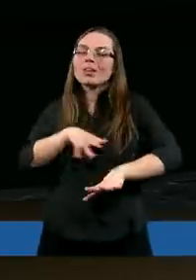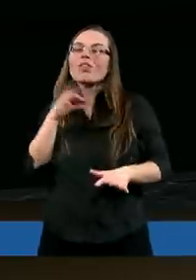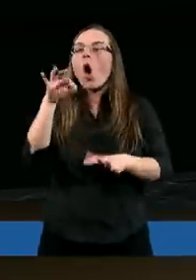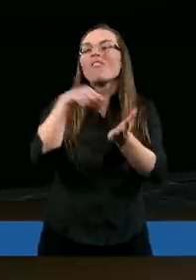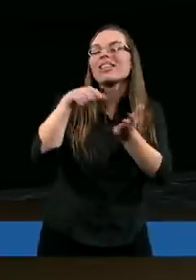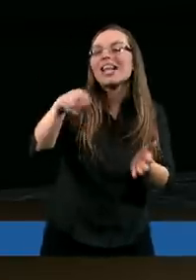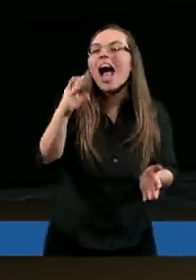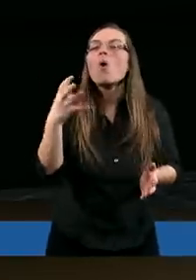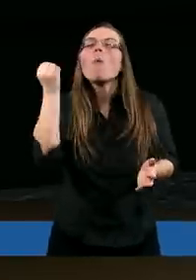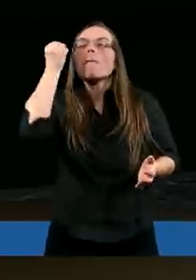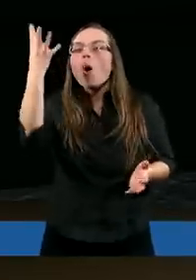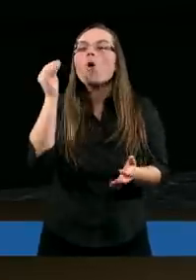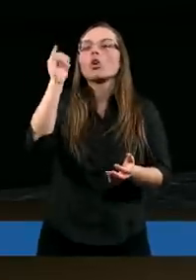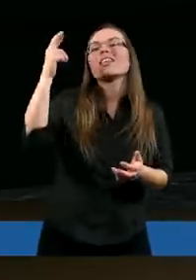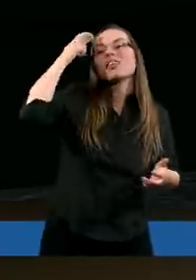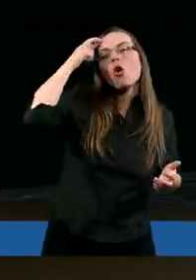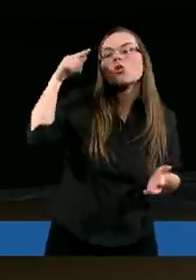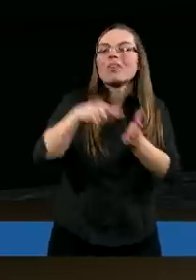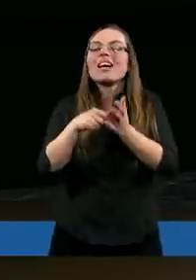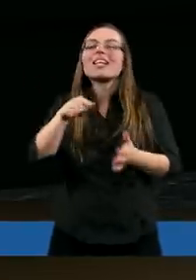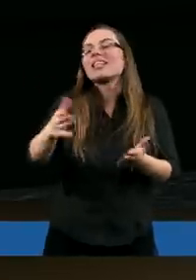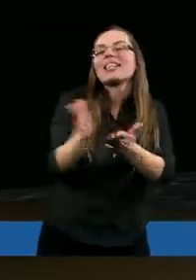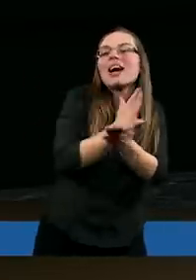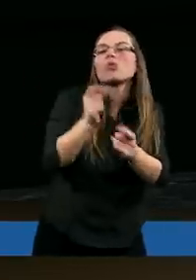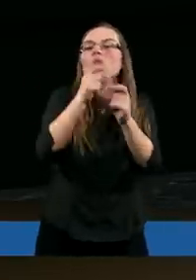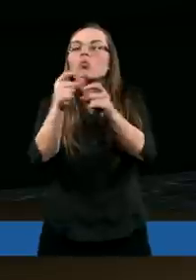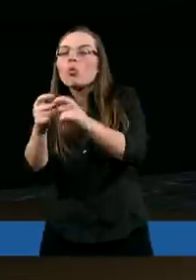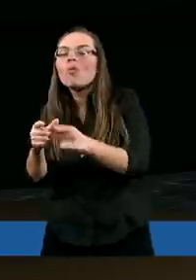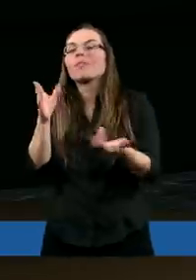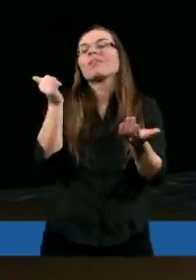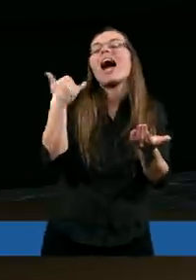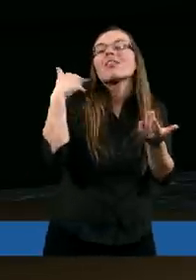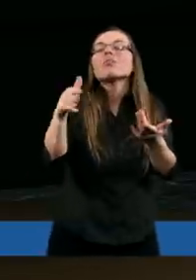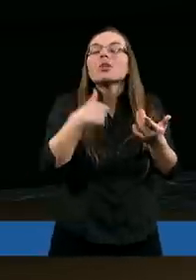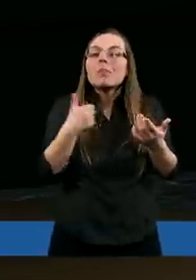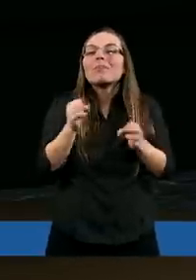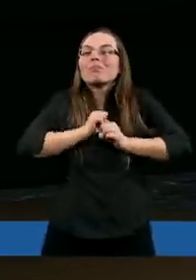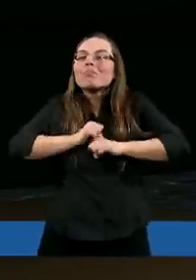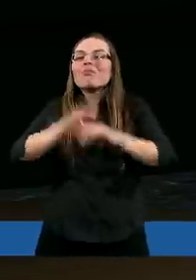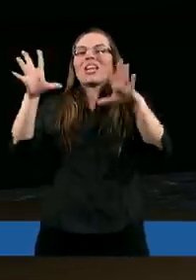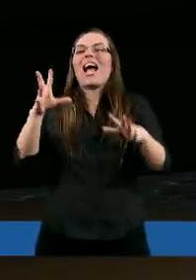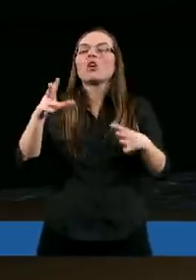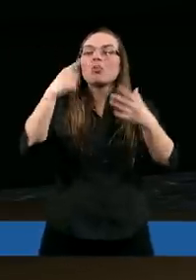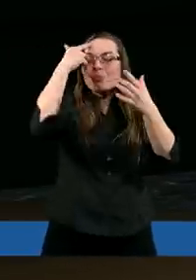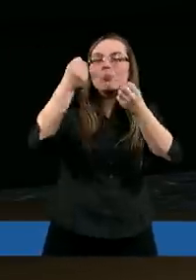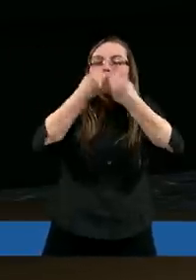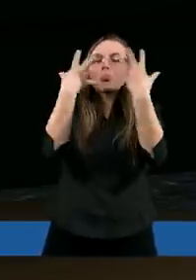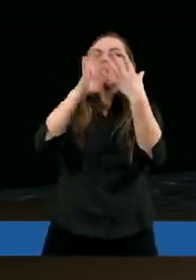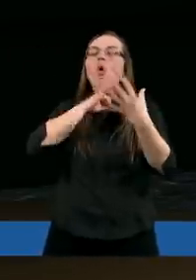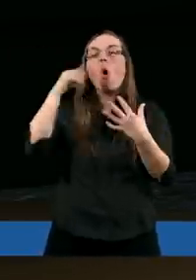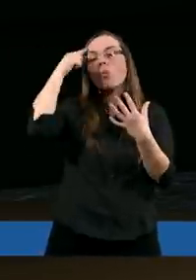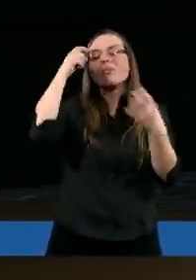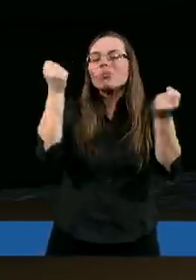taką mądrość do zrozumienia niektórych słów, tekstów, o to, żeby rozjaśnił mój umysł, przypomniał mi